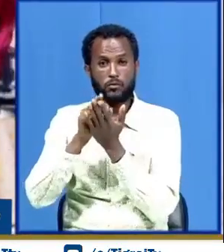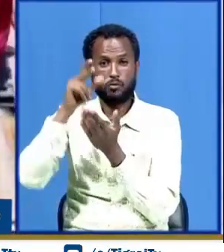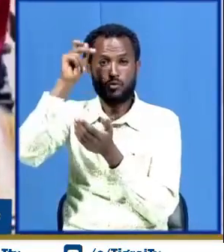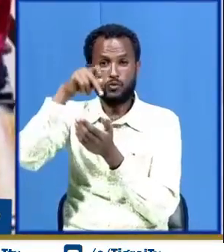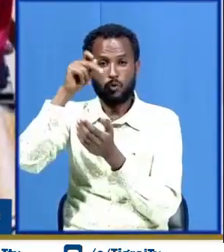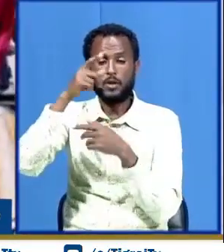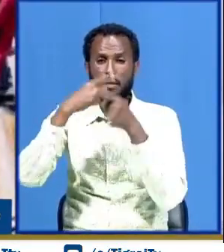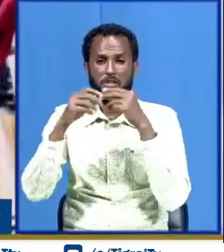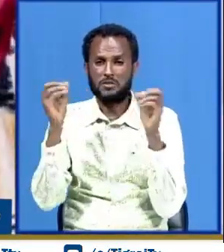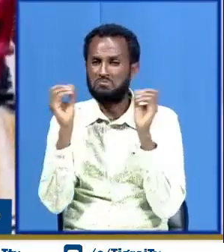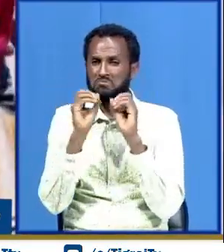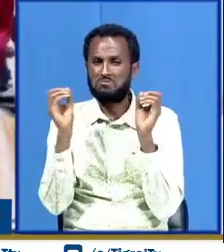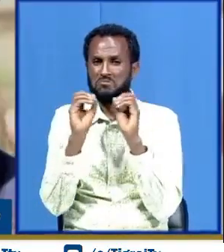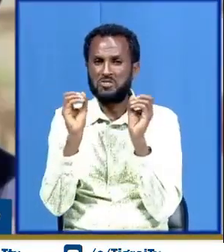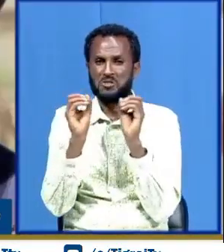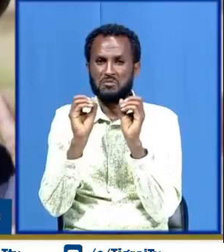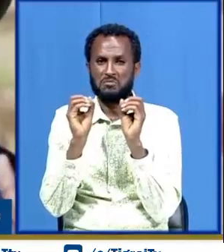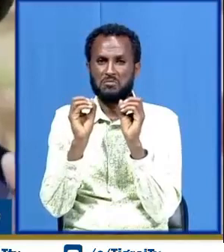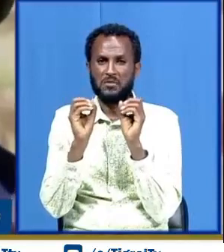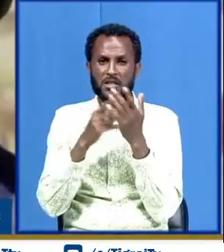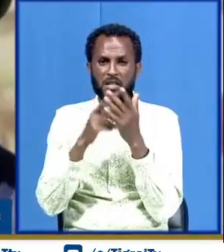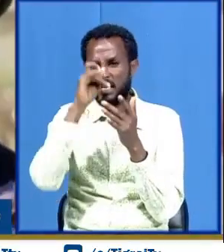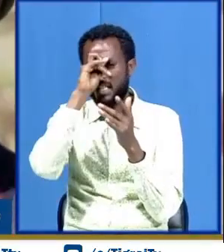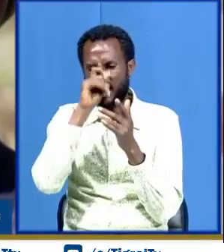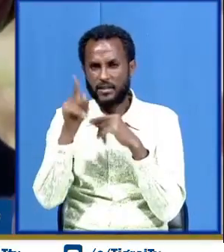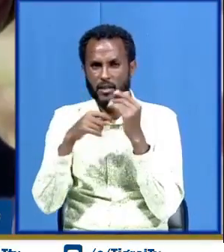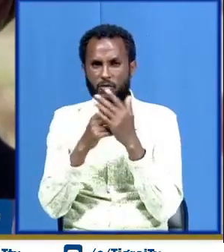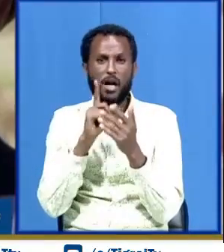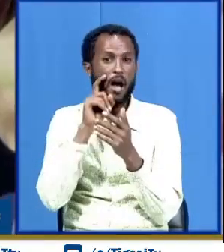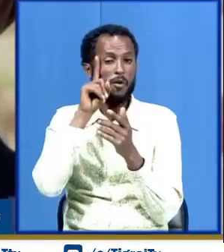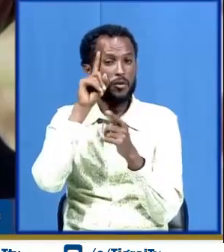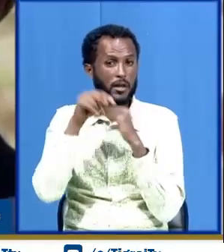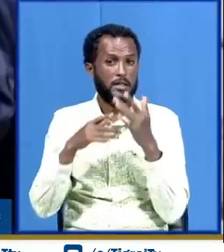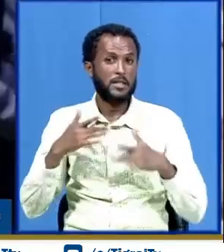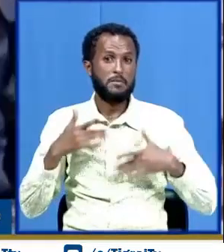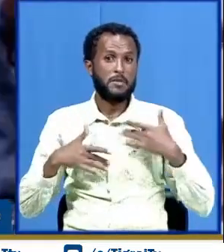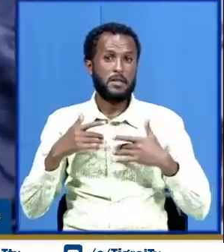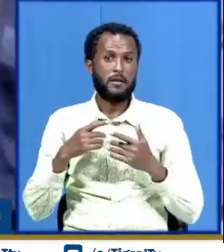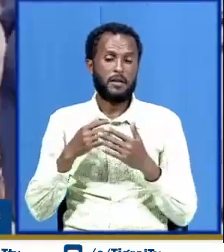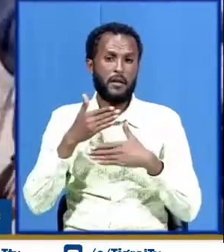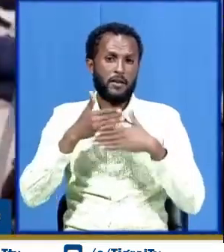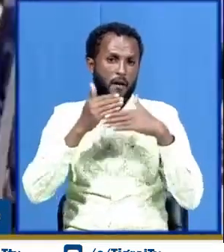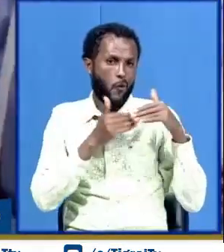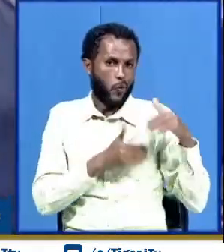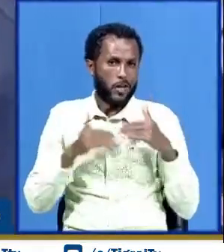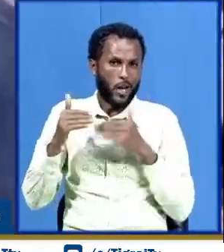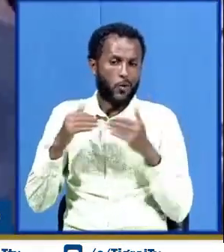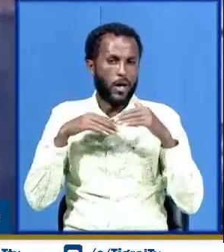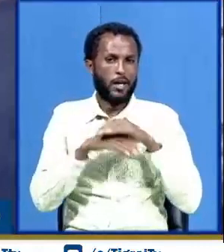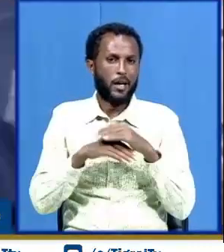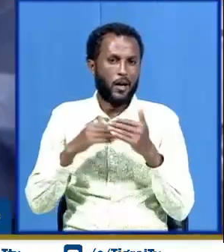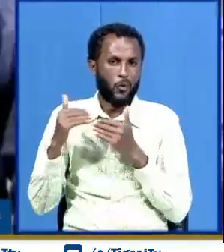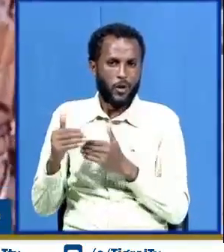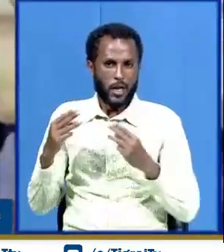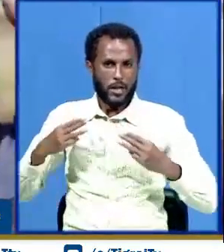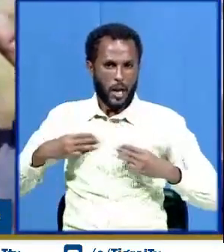ላመፀት ምንም ደቂ ኣንስቲ ኮይንና እሳ ጀግና ስለዝኮነት ሕረነ ስለለዋ ስምዕ ስለለዋ ናድባታት ጎና ጎና ኣብ ኣይትፍለይ ሻብ ጎና